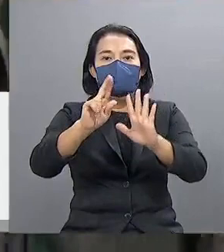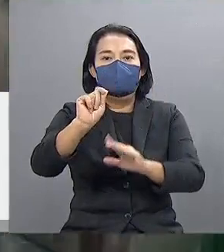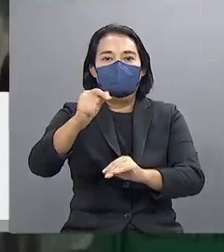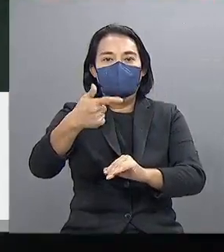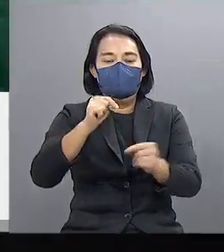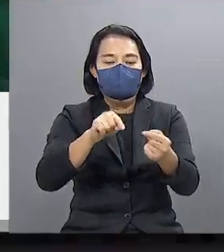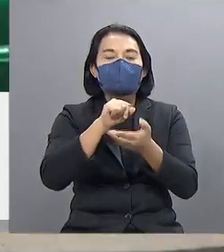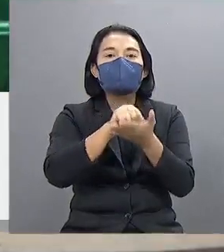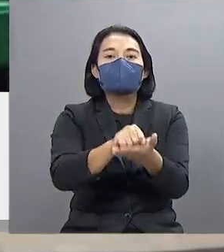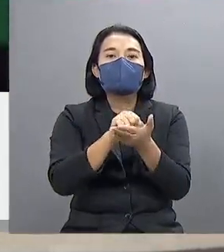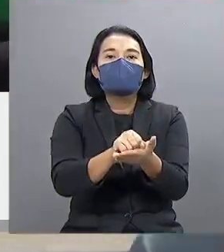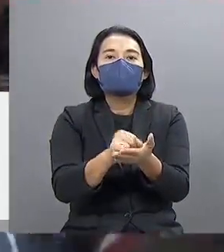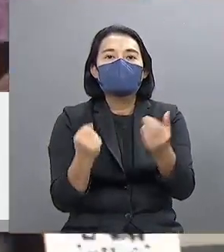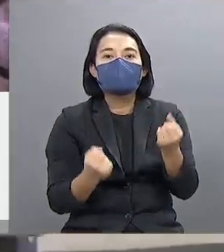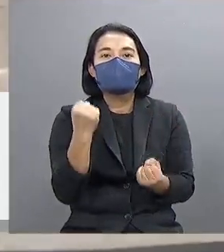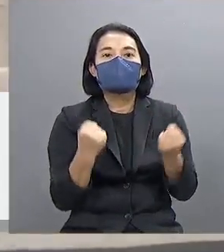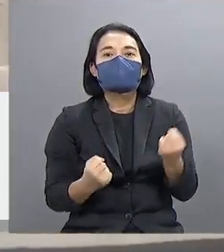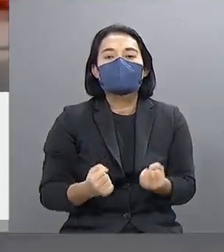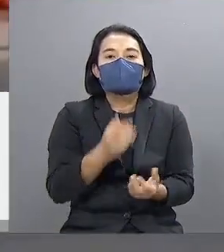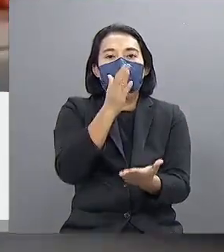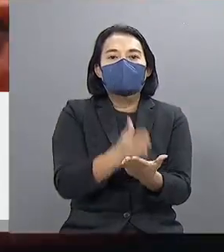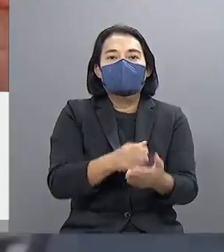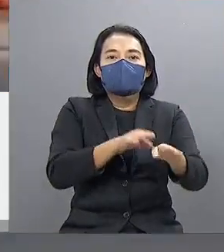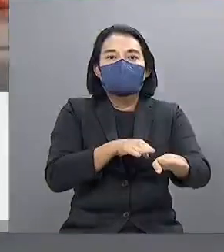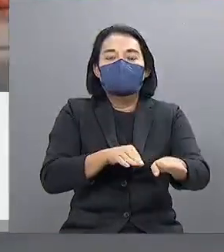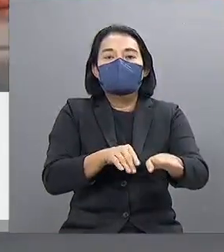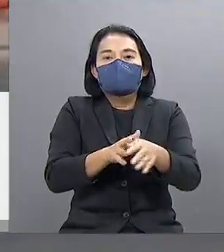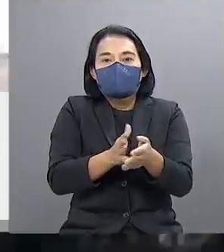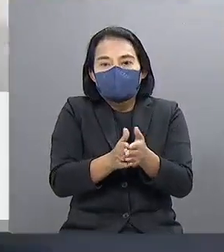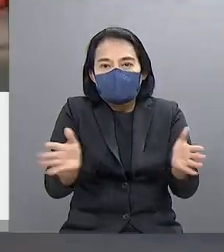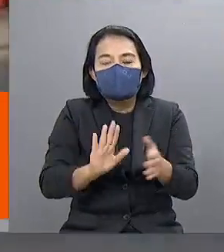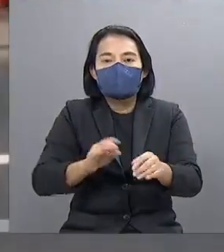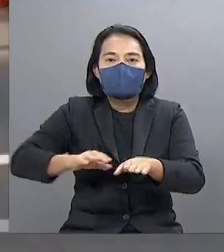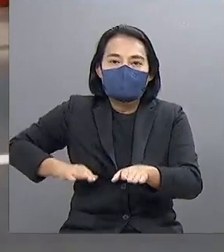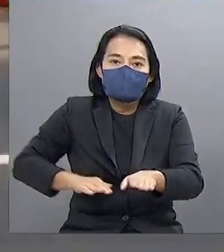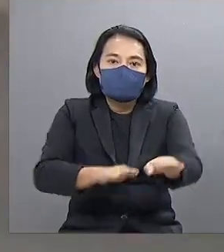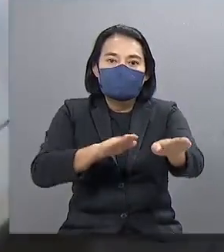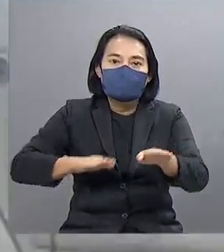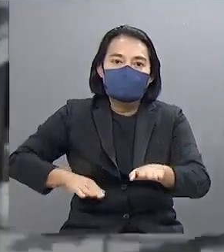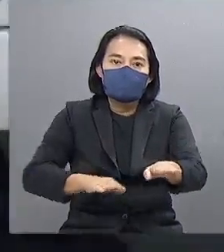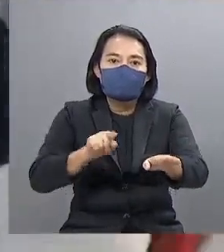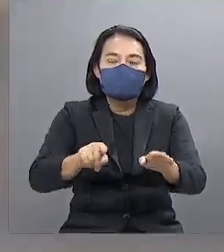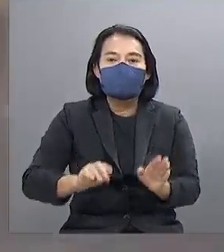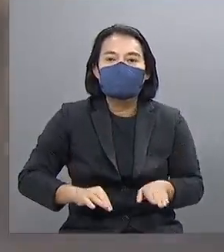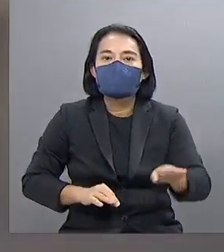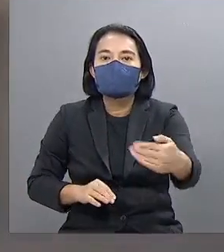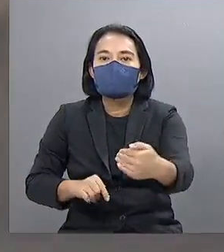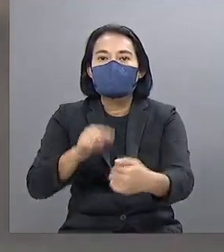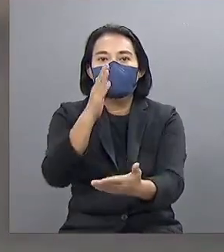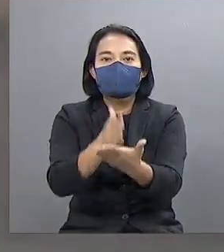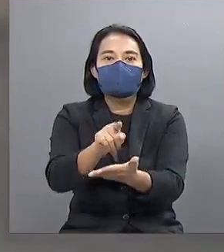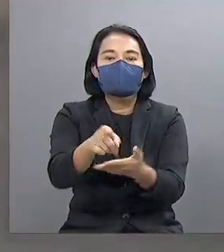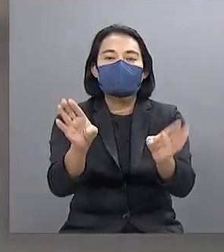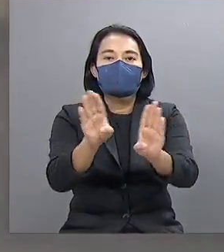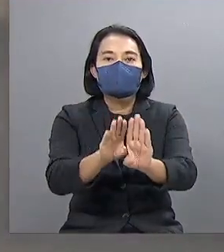ายรถไม่ให้จอดติดสะสมเป็นเวลานานแล้วก็ปิดจุดกลับรถในตัวอำเภอนางรองที่เป็นจุดเสี่ยงอันตราย